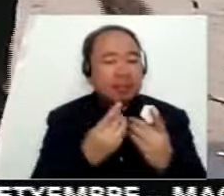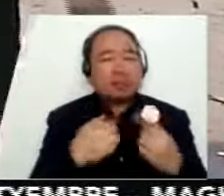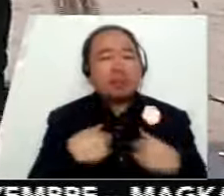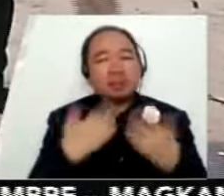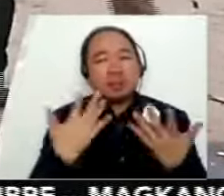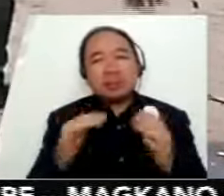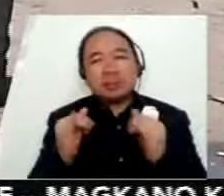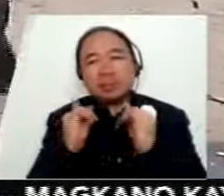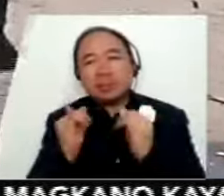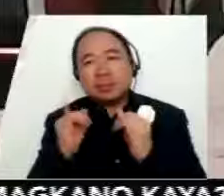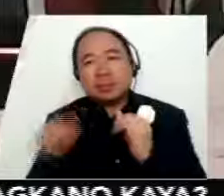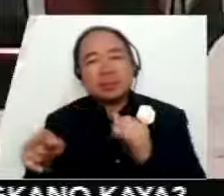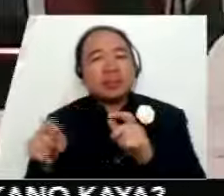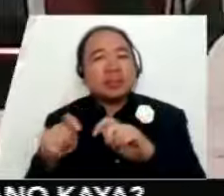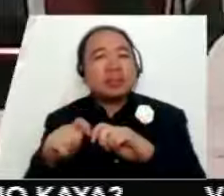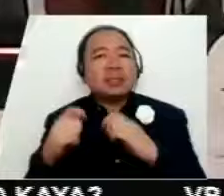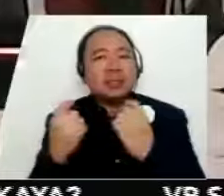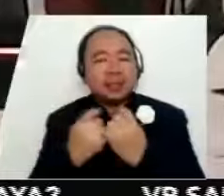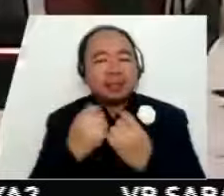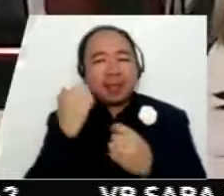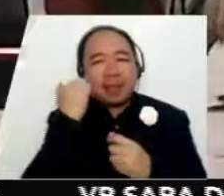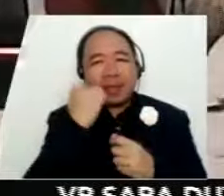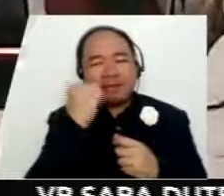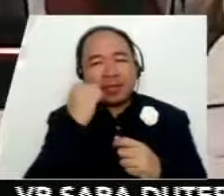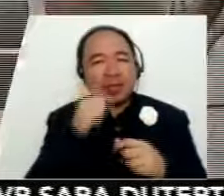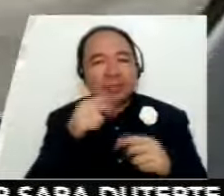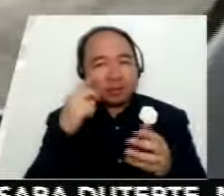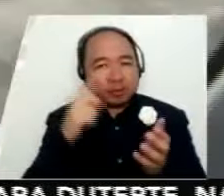na araw-araw ikutan nila yung lugar na to